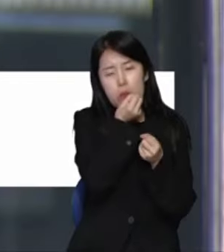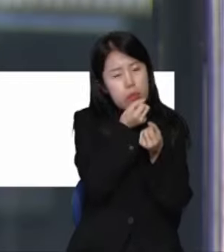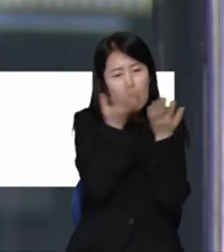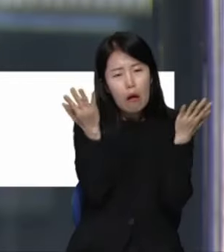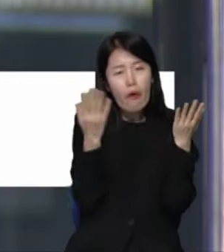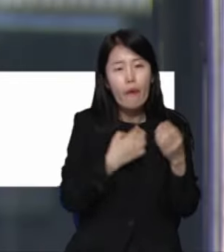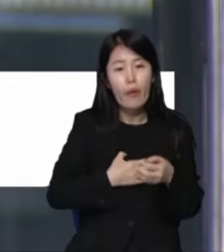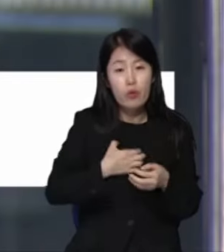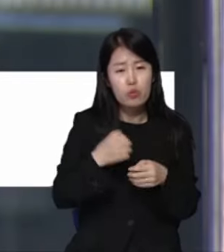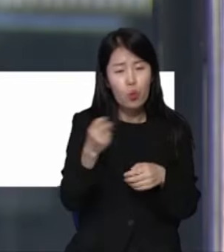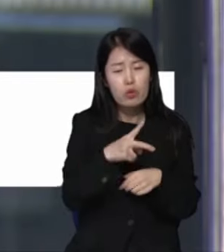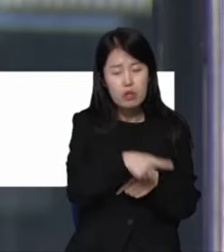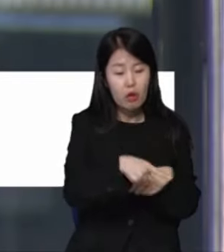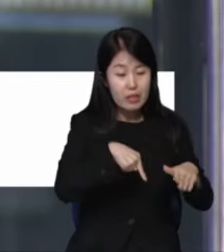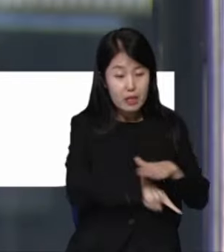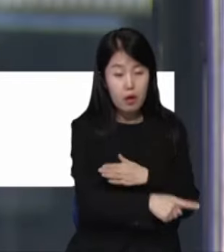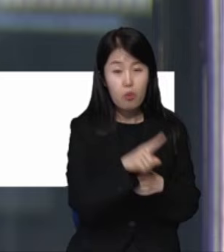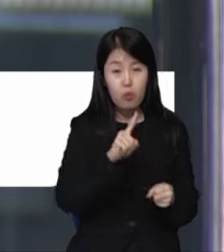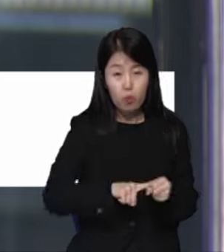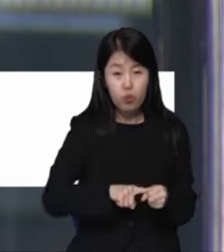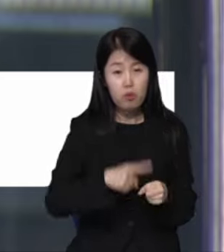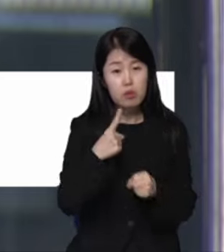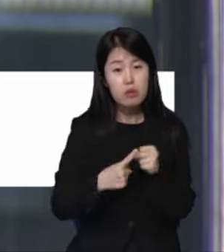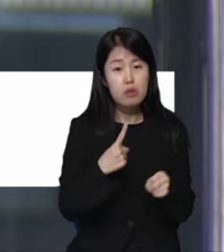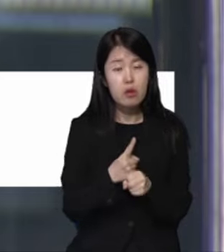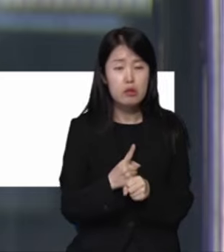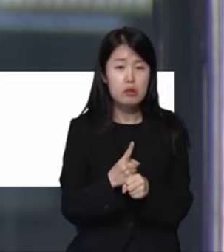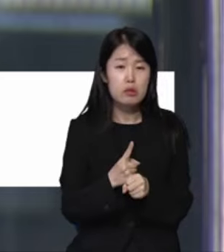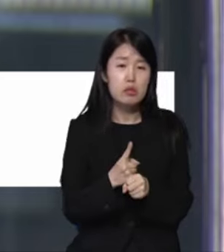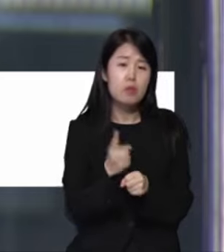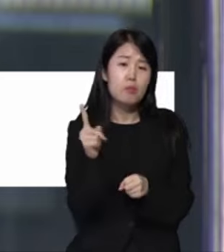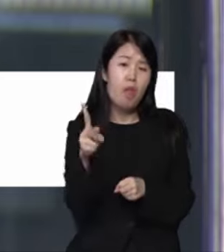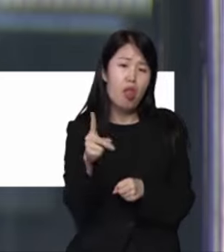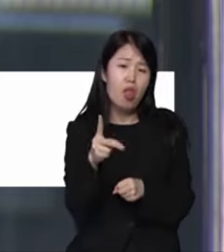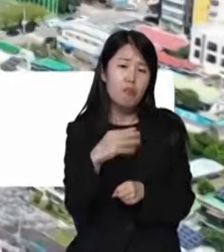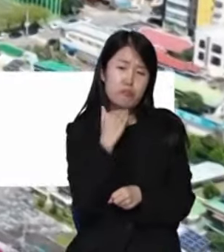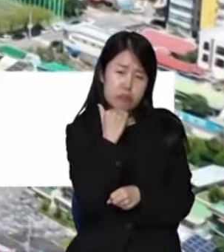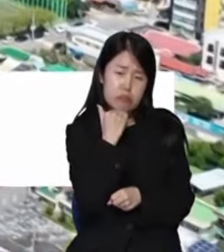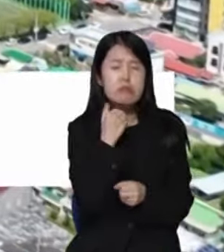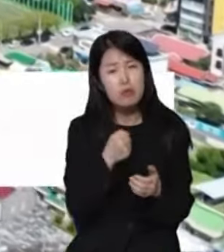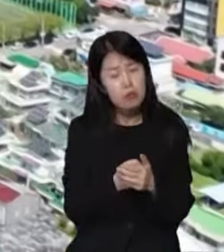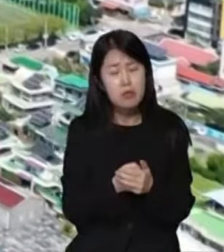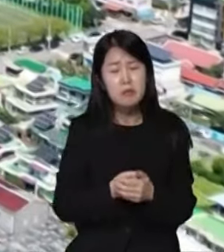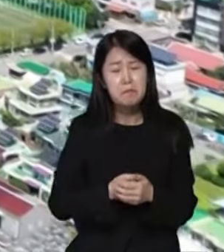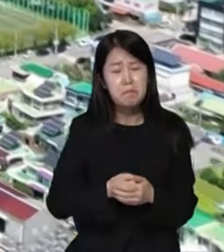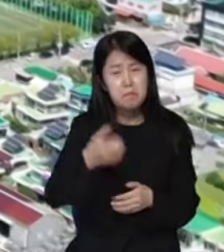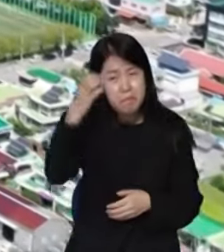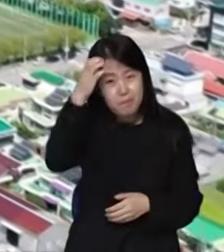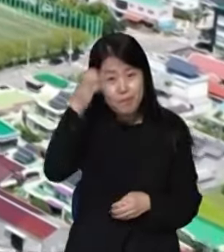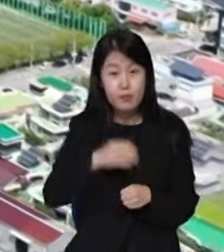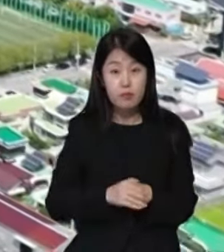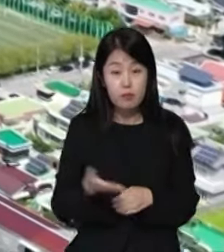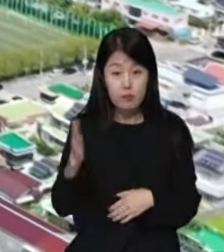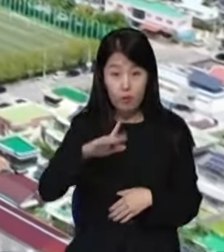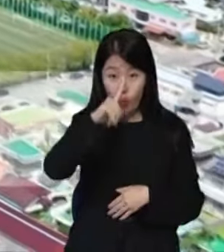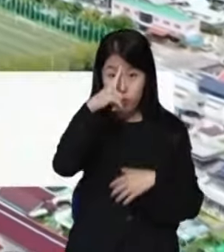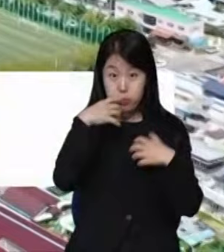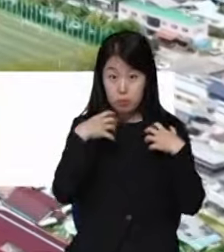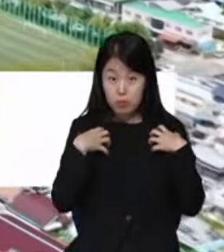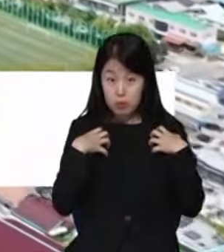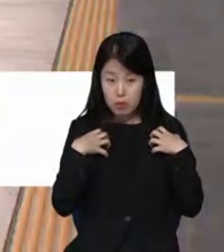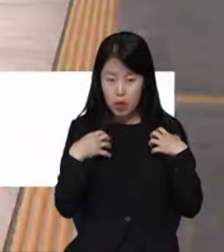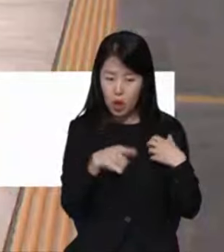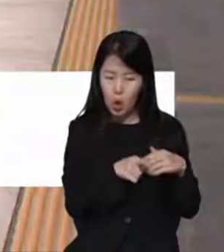딜레이를 시켰잖아요. 예, 이런 두 가지 부분이 있기 때문에 확신이 있는 거죠, 저희들. 그런데 최근 정부로부터 우회